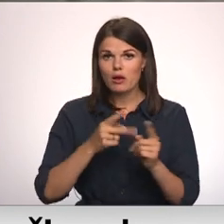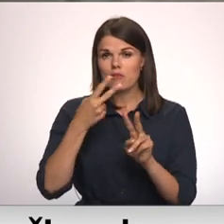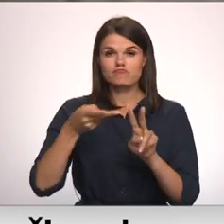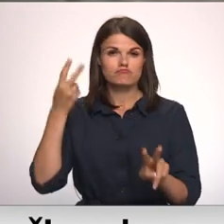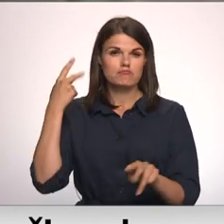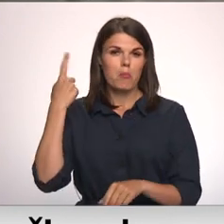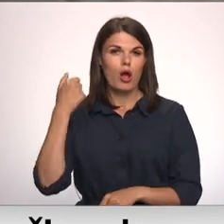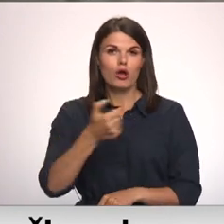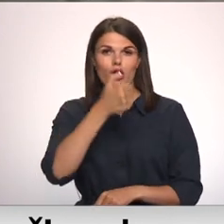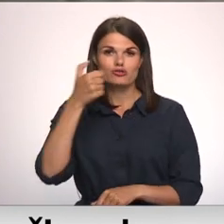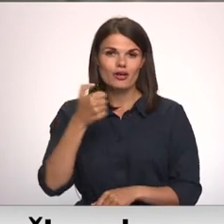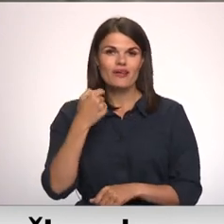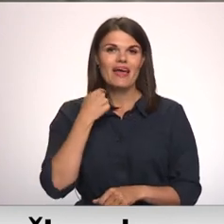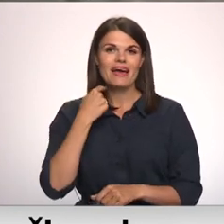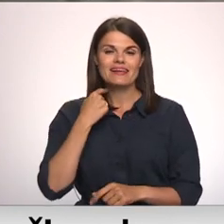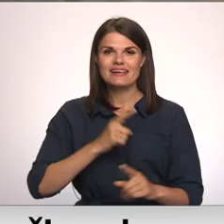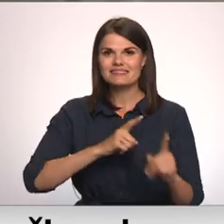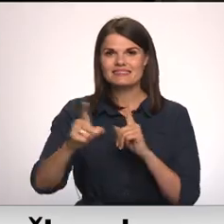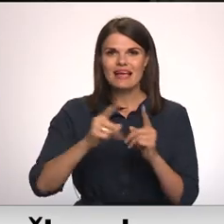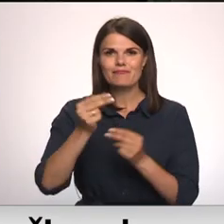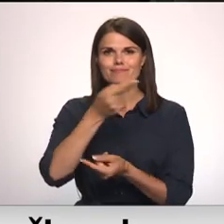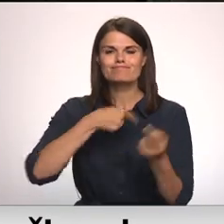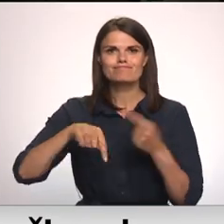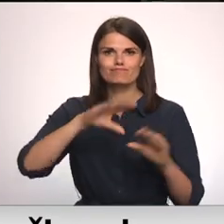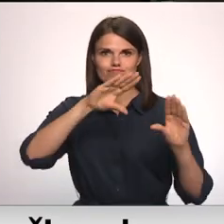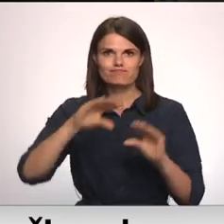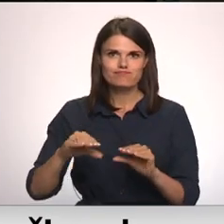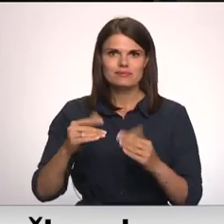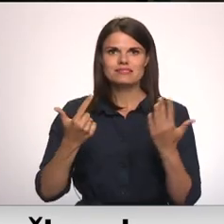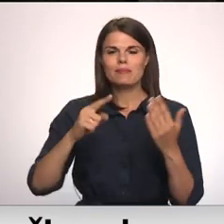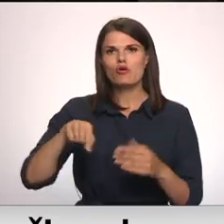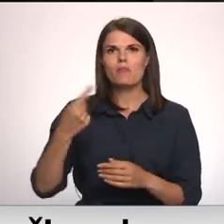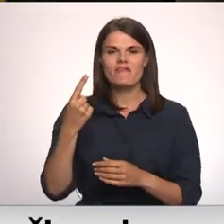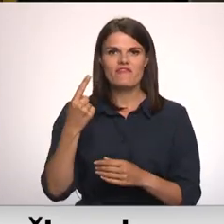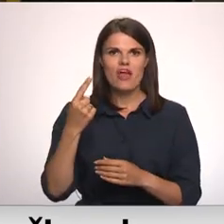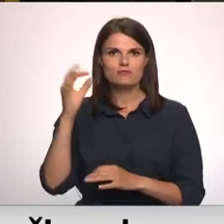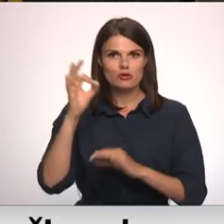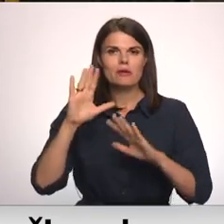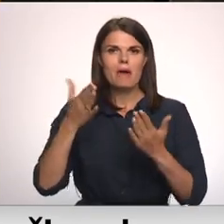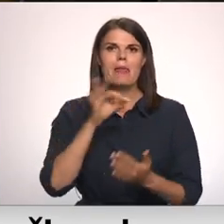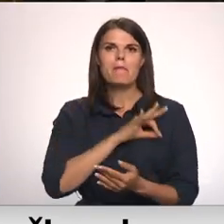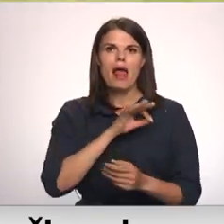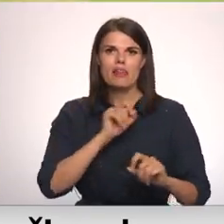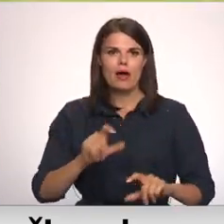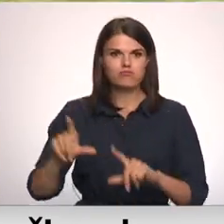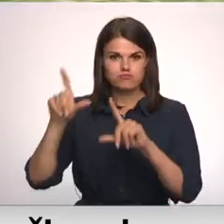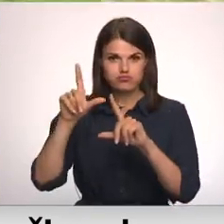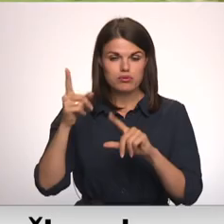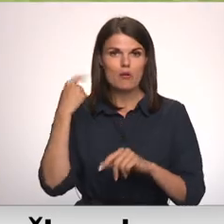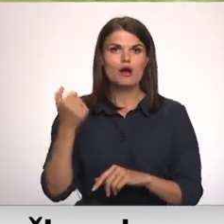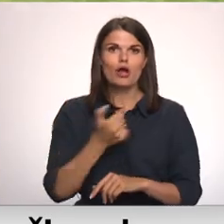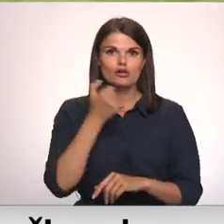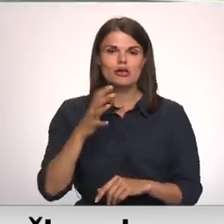satiksmes apgrozījums krities par 7,1%, tomēr peļņa palielinājusies. 2020. Gadā uzņēmuma peļņa bija